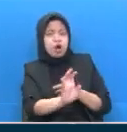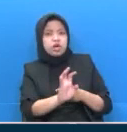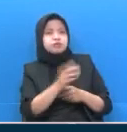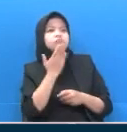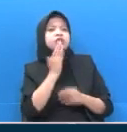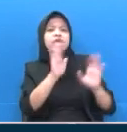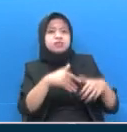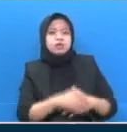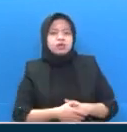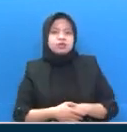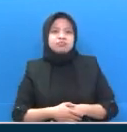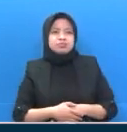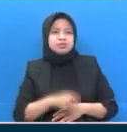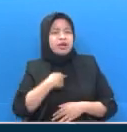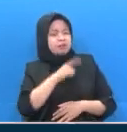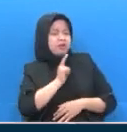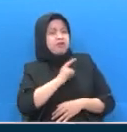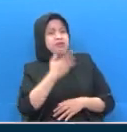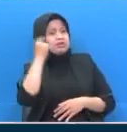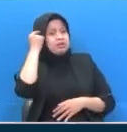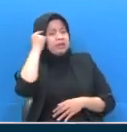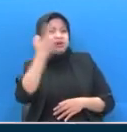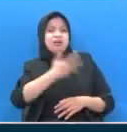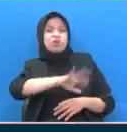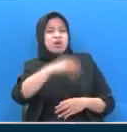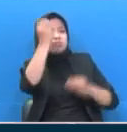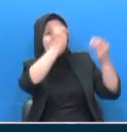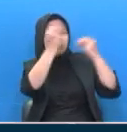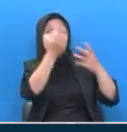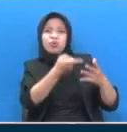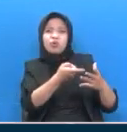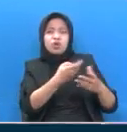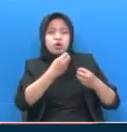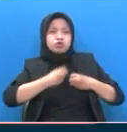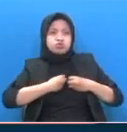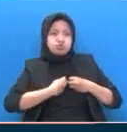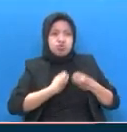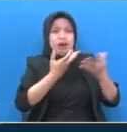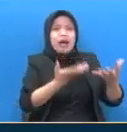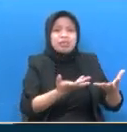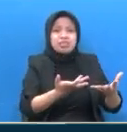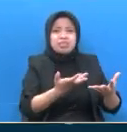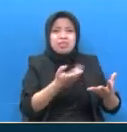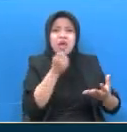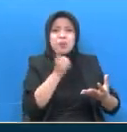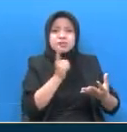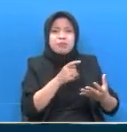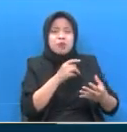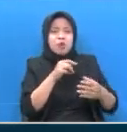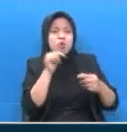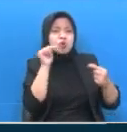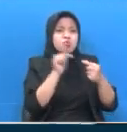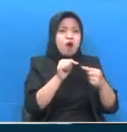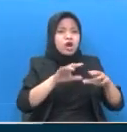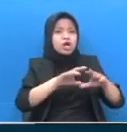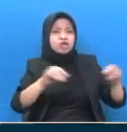begitu. Jadi makanya kami sendiri keluarga juga bertanya-tanya. Sekalinya curhat, kok curhat ngomong pekerjaan jenuh. Menurut saya